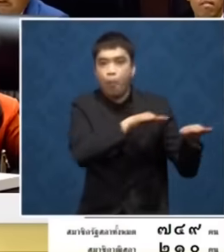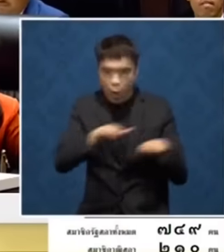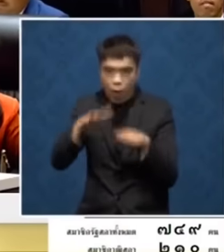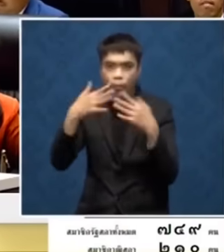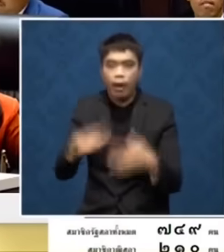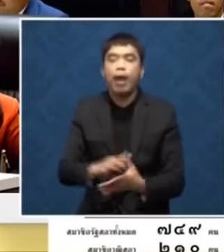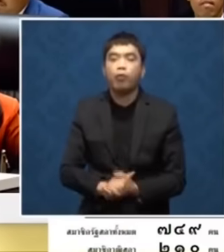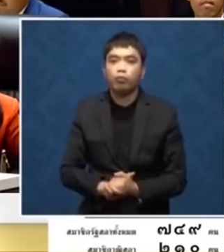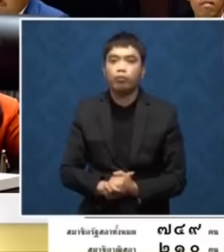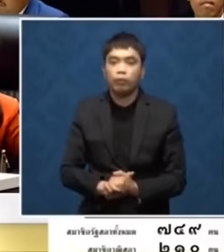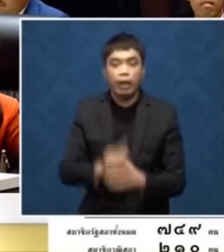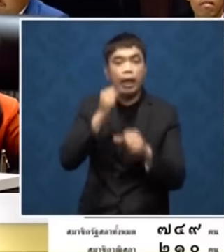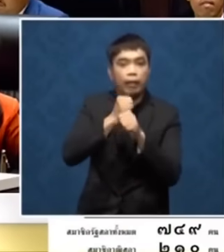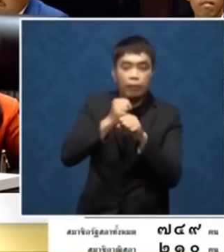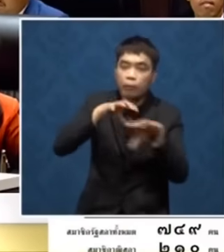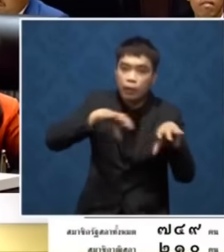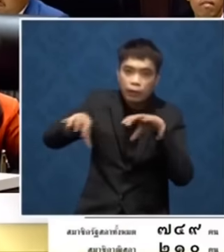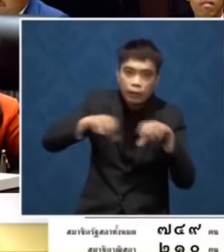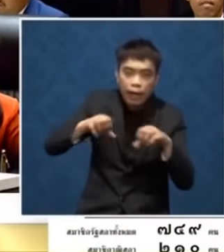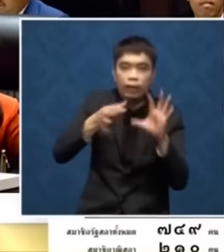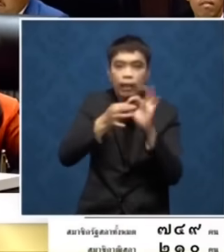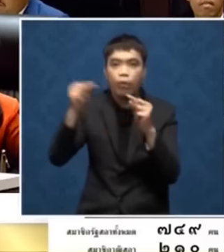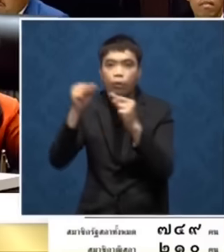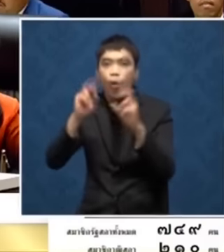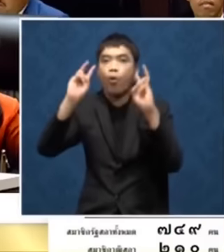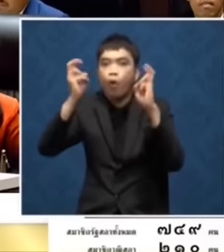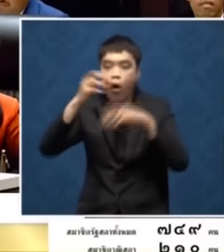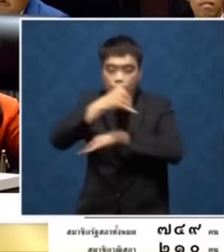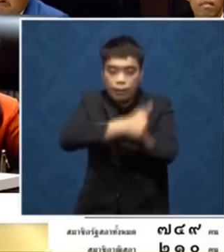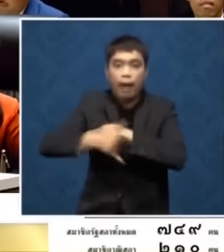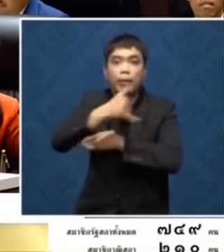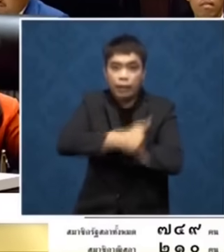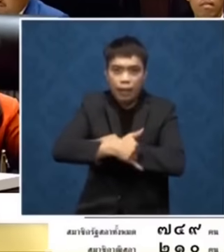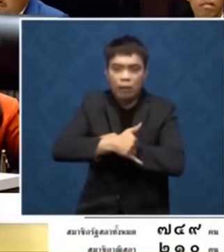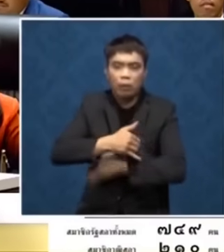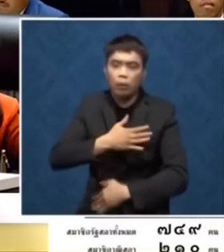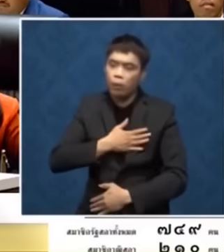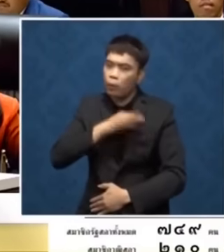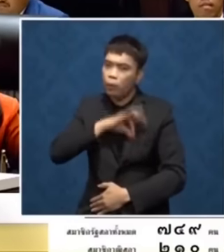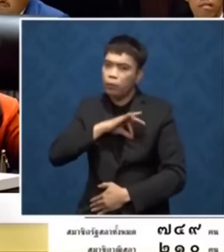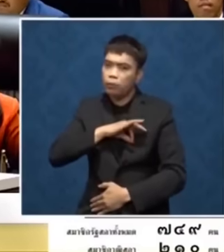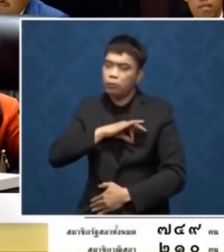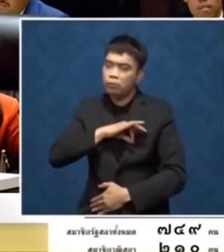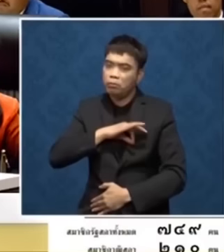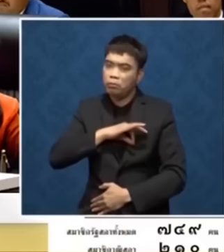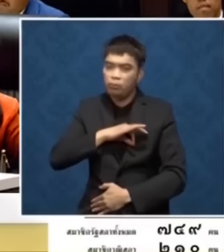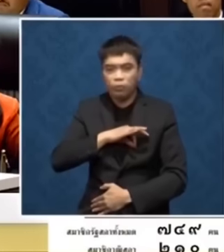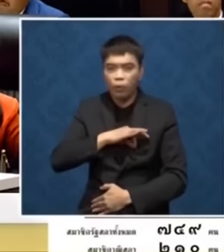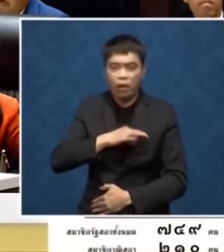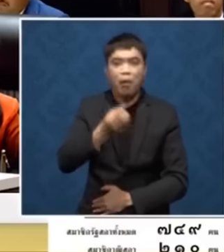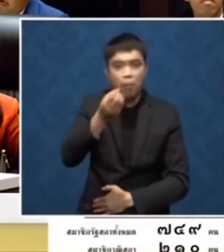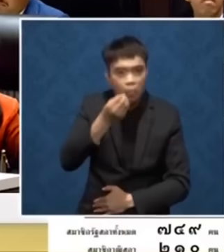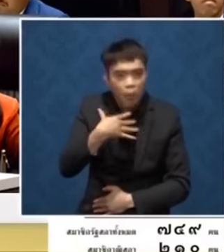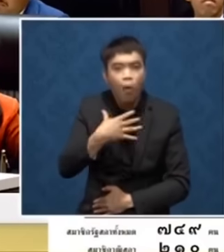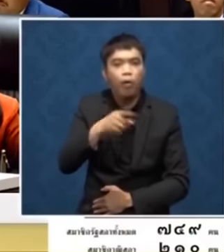ะมีบทบาทที่ดีในเรื่องของการต่างประเทศก็เป็นเรื่องที่น่ากังวลใจนะครับที่วันนี้เริ่มต้นมาอภิปรายก็มี